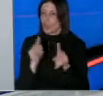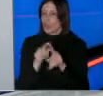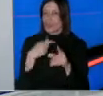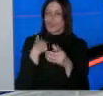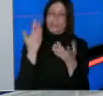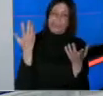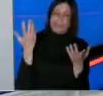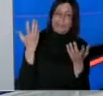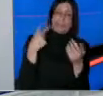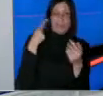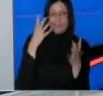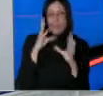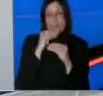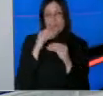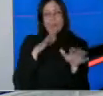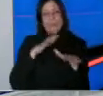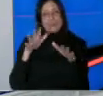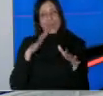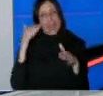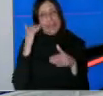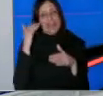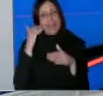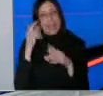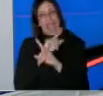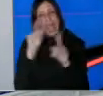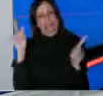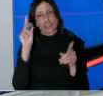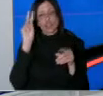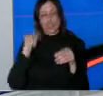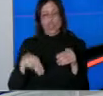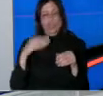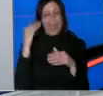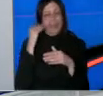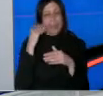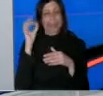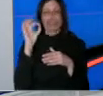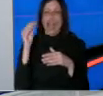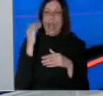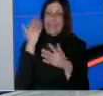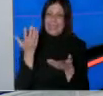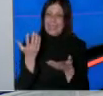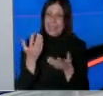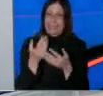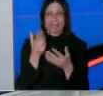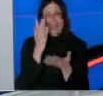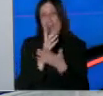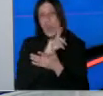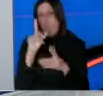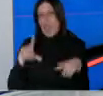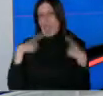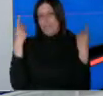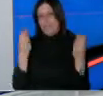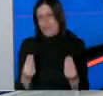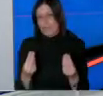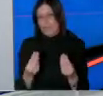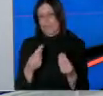לדבר אגב על, אתה יודע, ממשל אמריקאי, עכשיו אחר שיש בארצות הברית של אמריקה, וזה כבר לא החיים הטובים של חיים